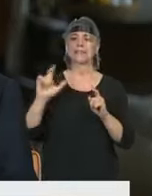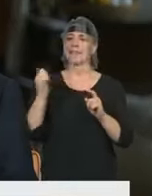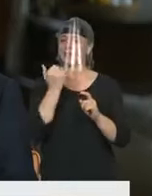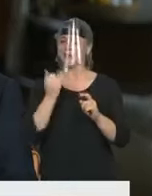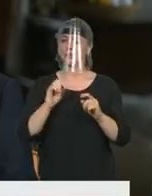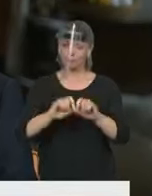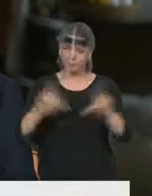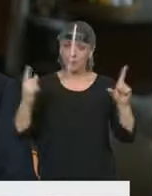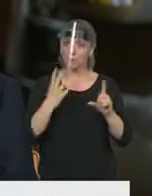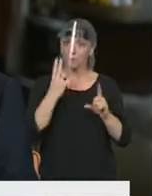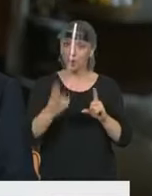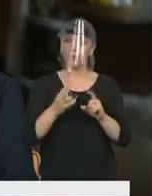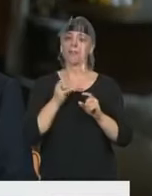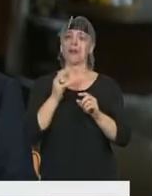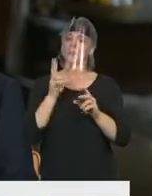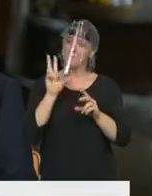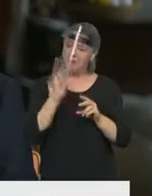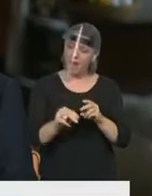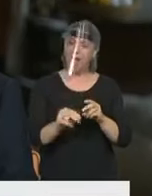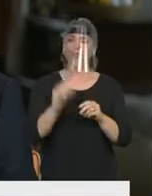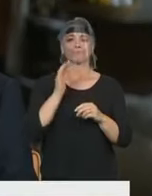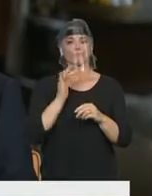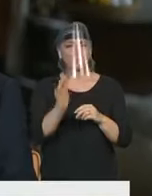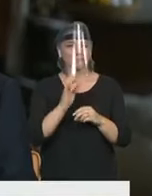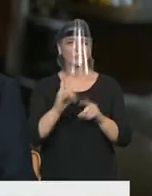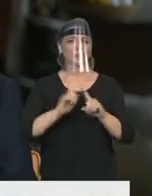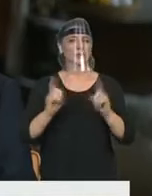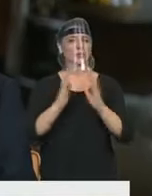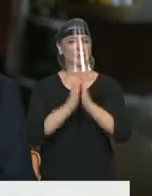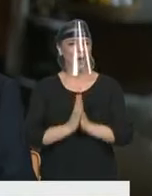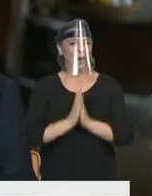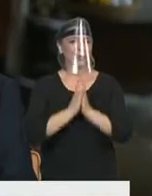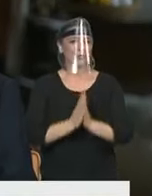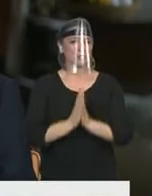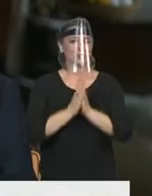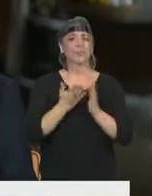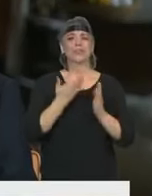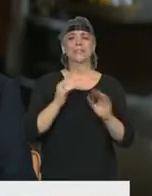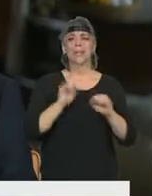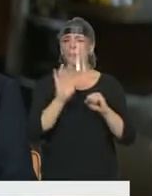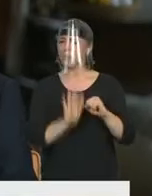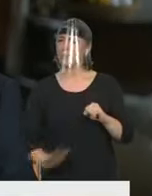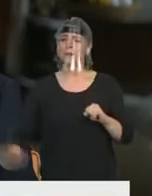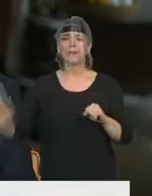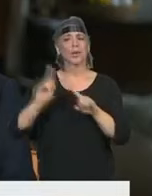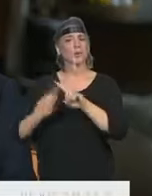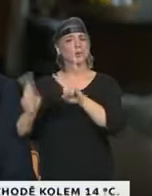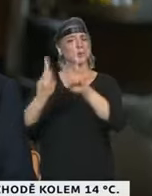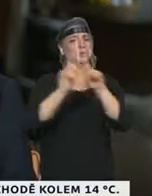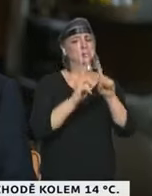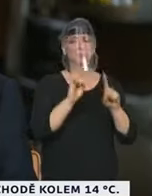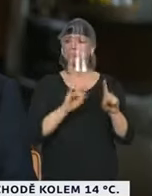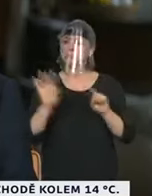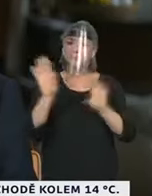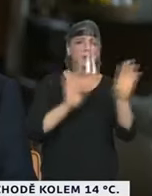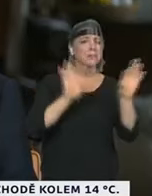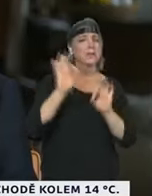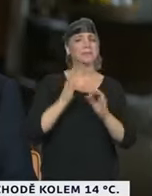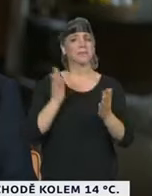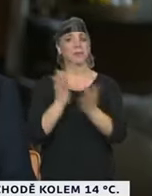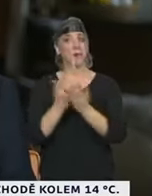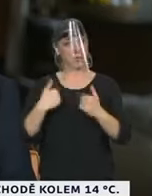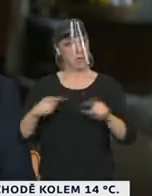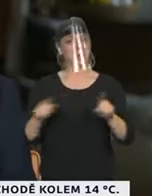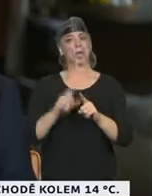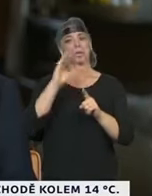mšeonline.cz. Jsou tam nabídky mnoha přenosů bohoslužeb z celé naší země a každý si může vybrat. I já se